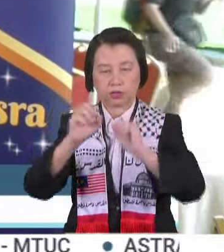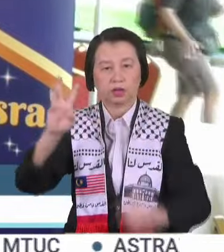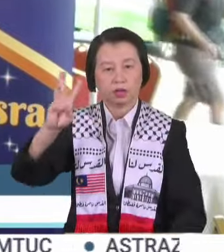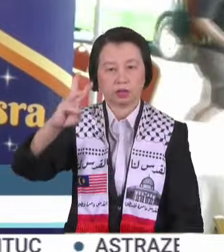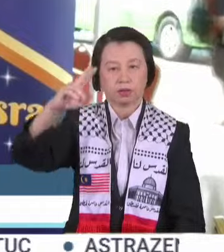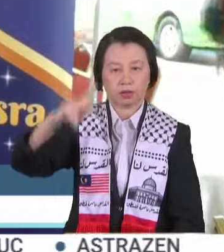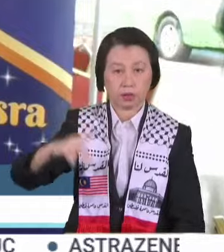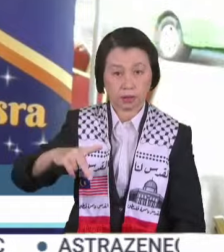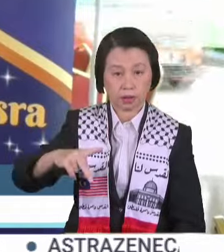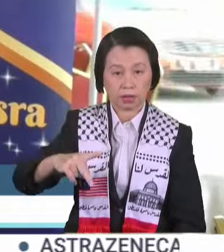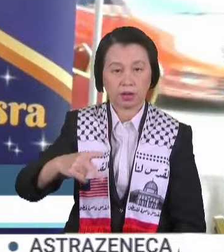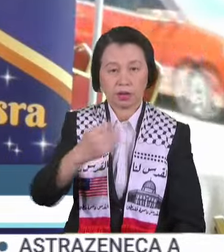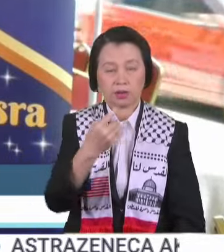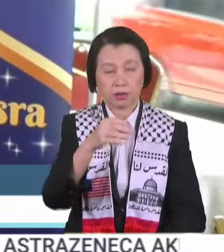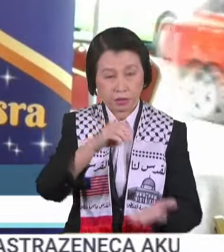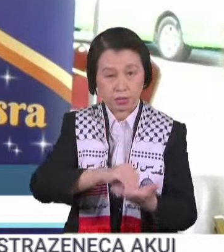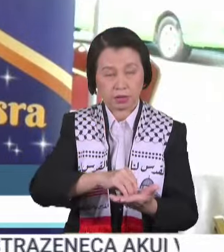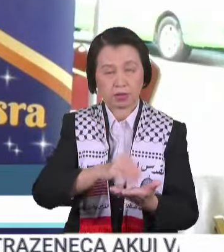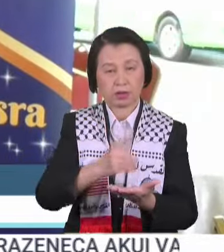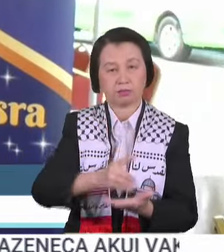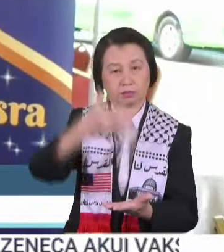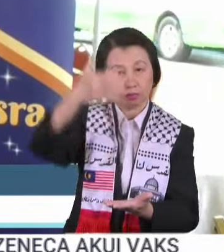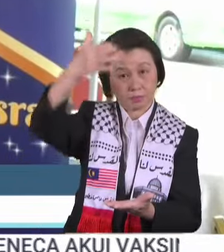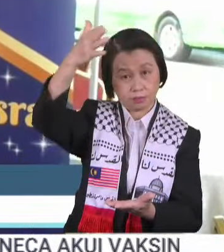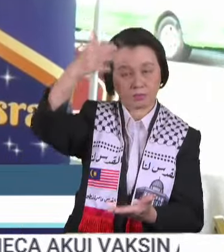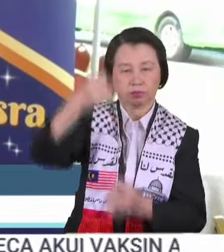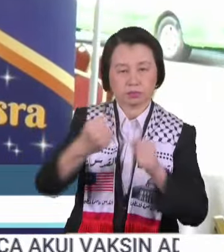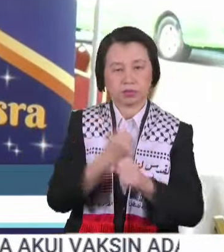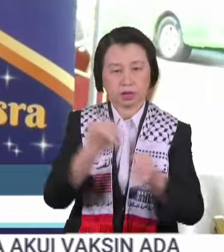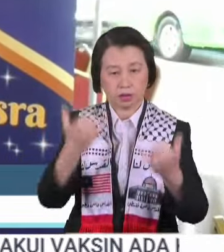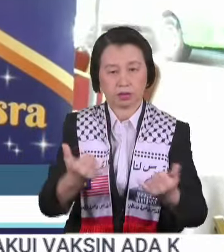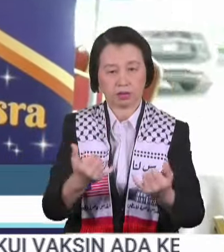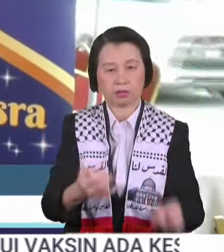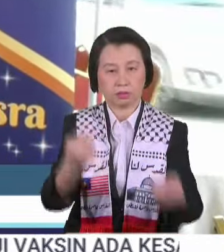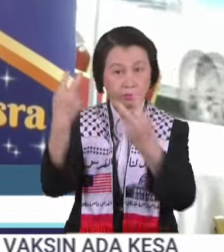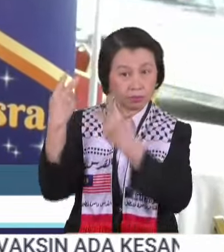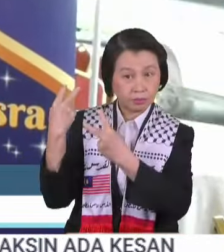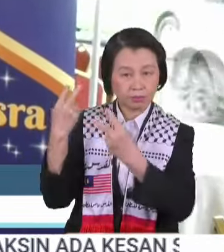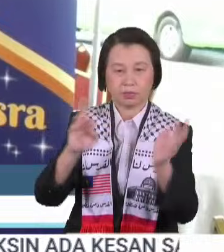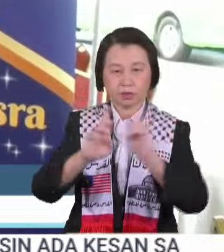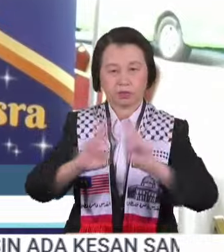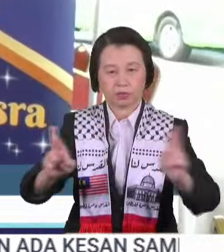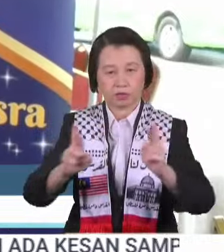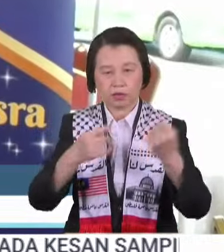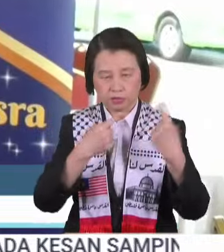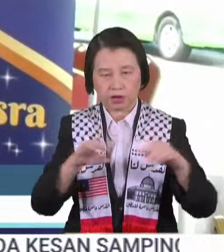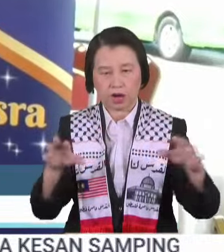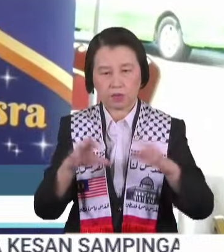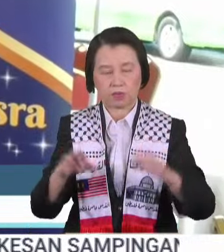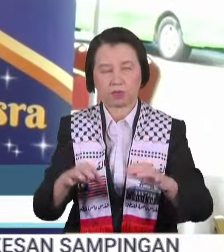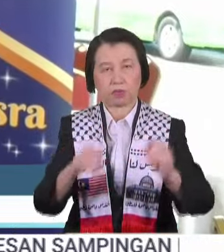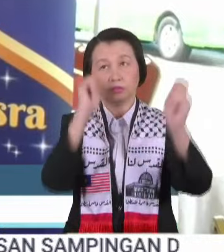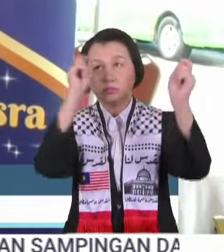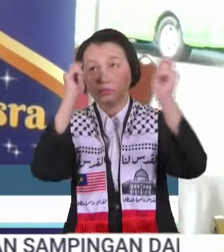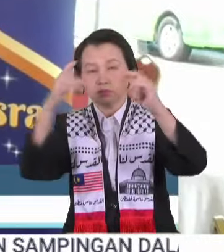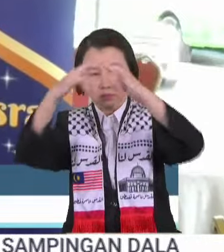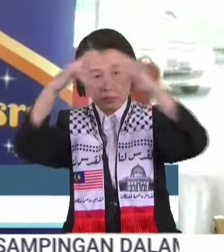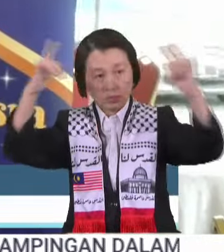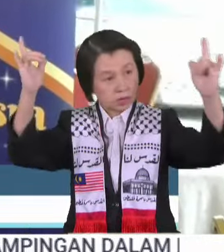persekutuan di dataran mereka. Dan pada tahun ini seperti yang kita boleh lihat, persediaan sedang berlangsung dan kemah-kemah